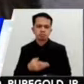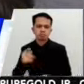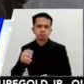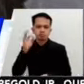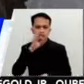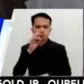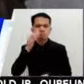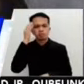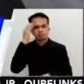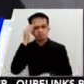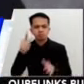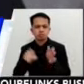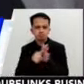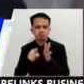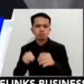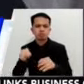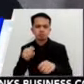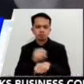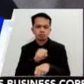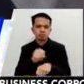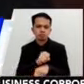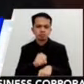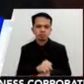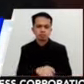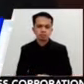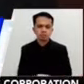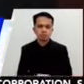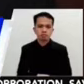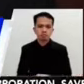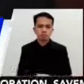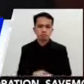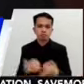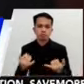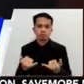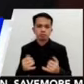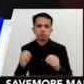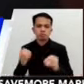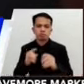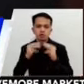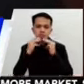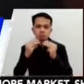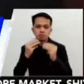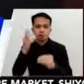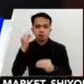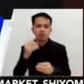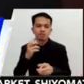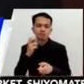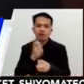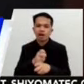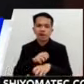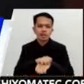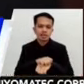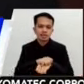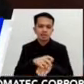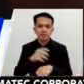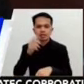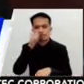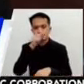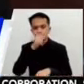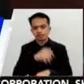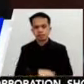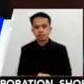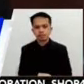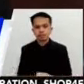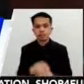ang pinagtatrabahuhan nila. Hindi naman nakuhanan ng pahayag ang Chinese dahil hirap makaintindi ng Ingles at Tagalog. Patong-patong na